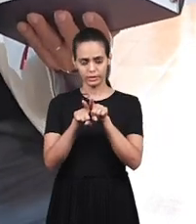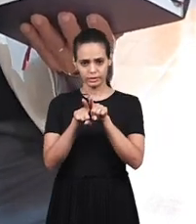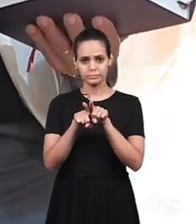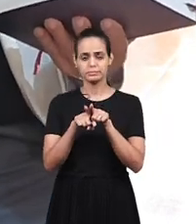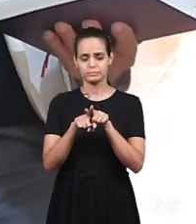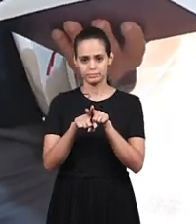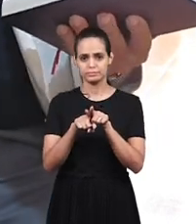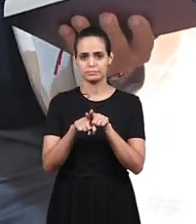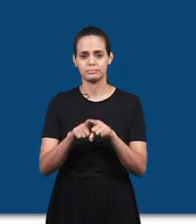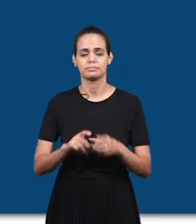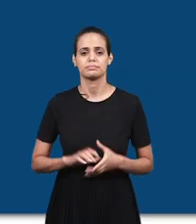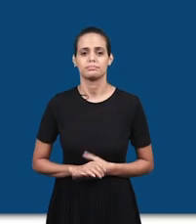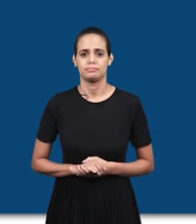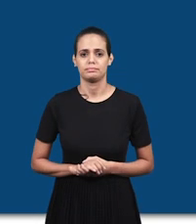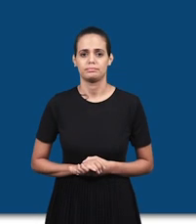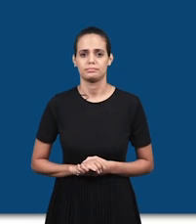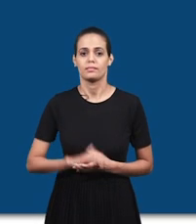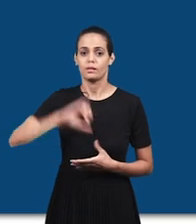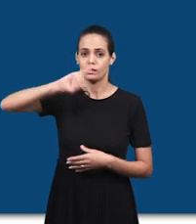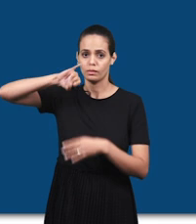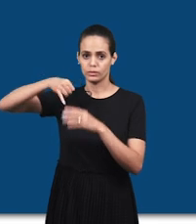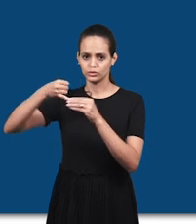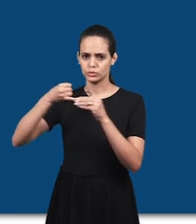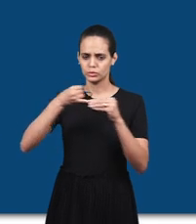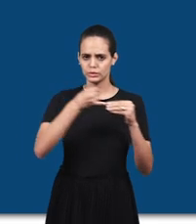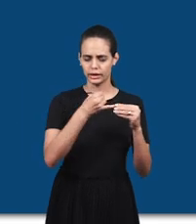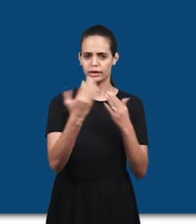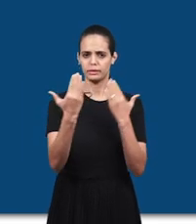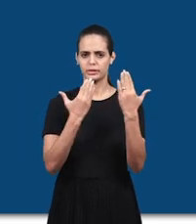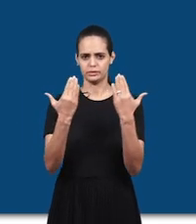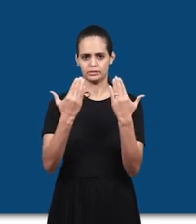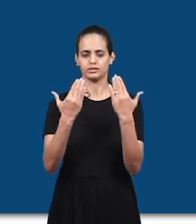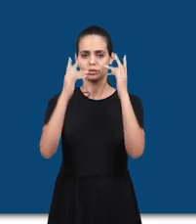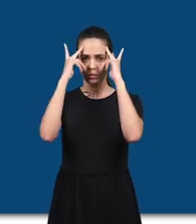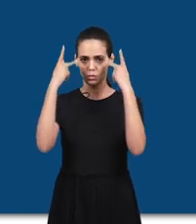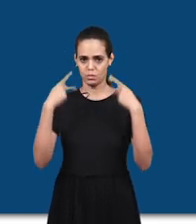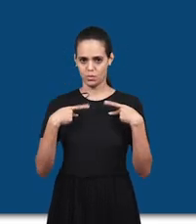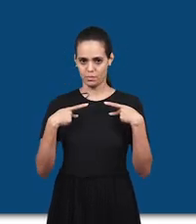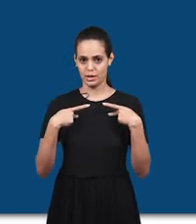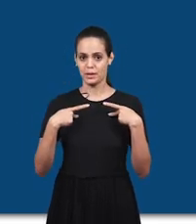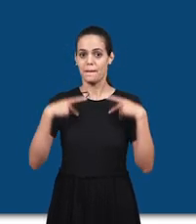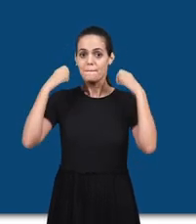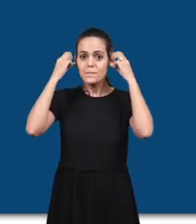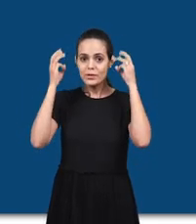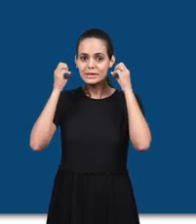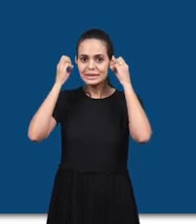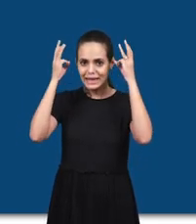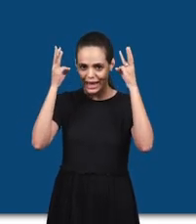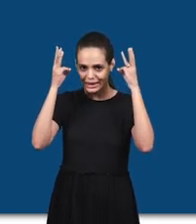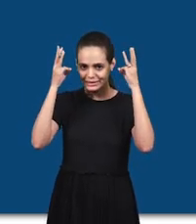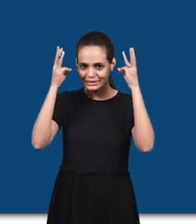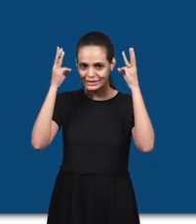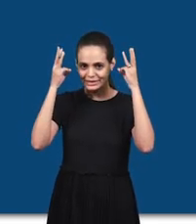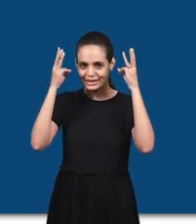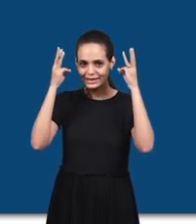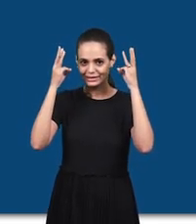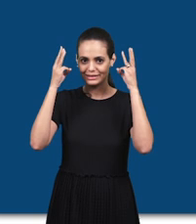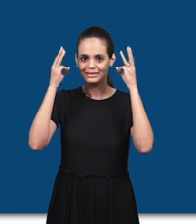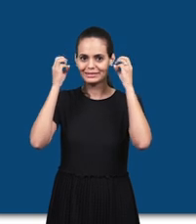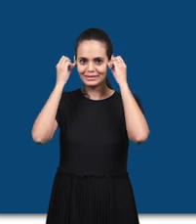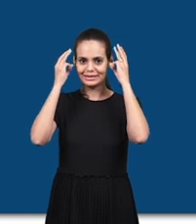которые были, пророки, которые были. Посмотрите, и Иосиф как человек, Моисей как пророк,